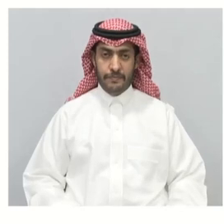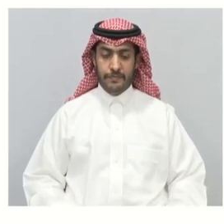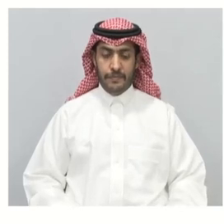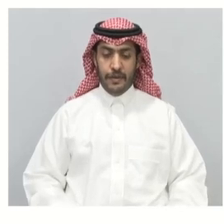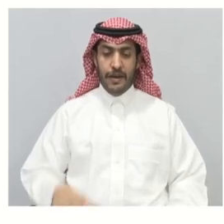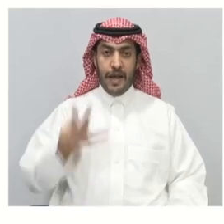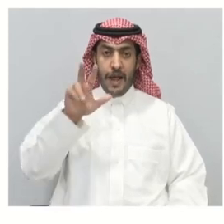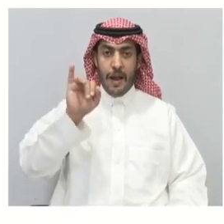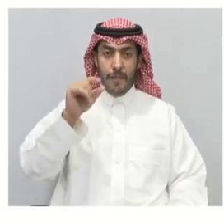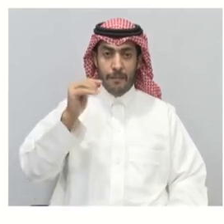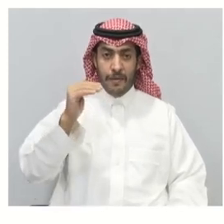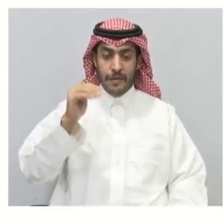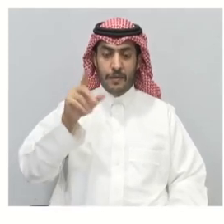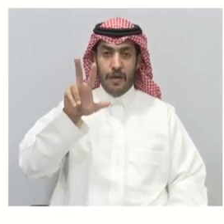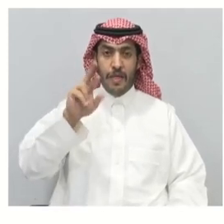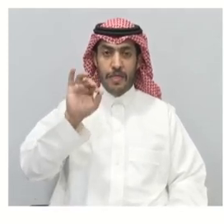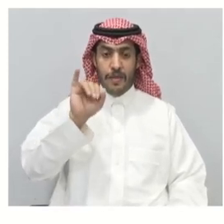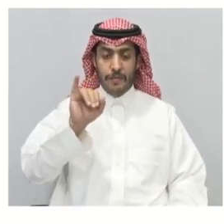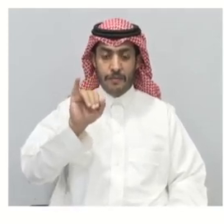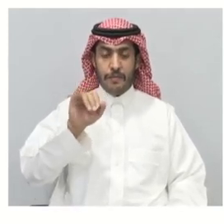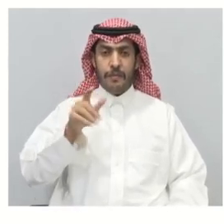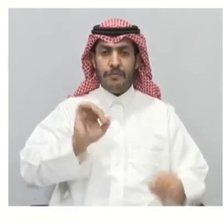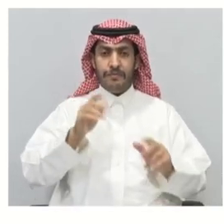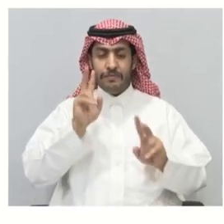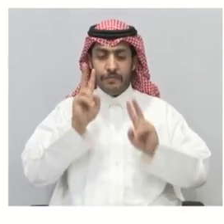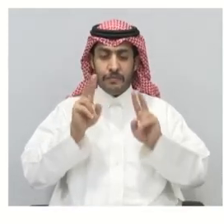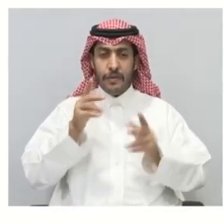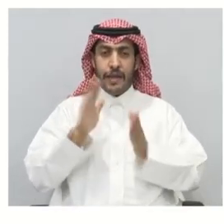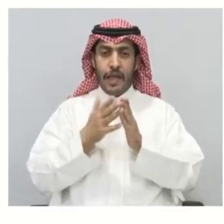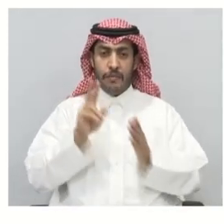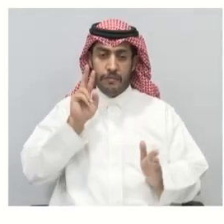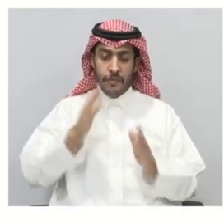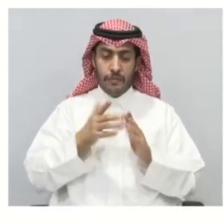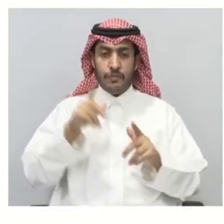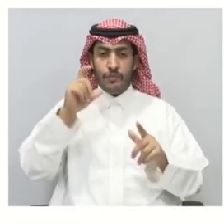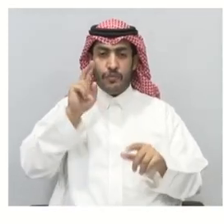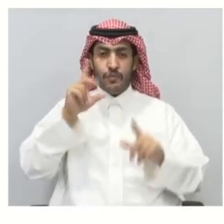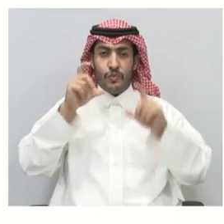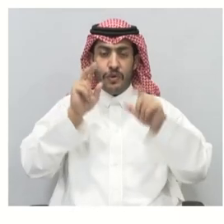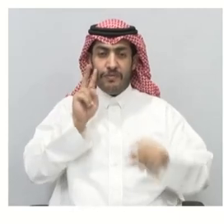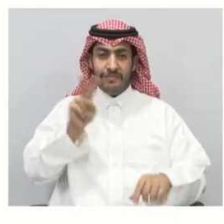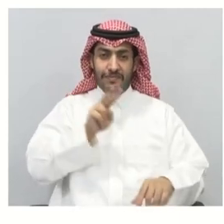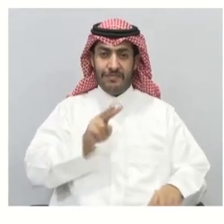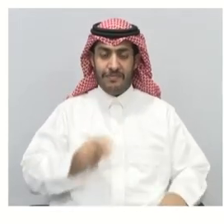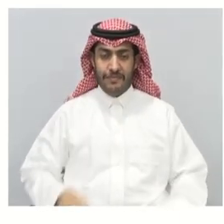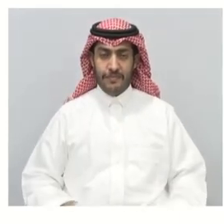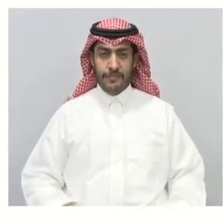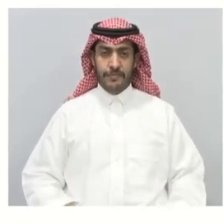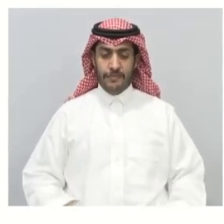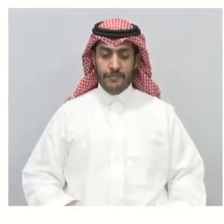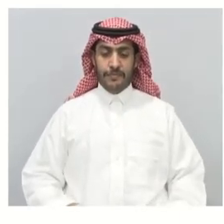المدح والذم التهيئه بامكانك ايضا النظر الى الكتاب انظر الى هذه الصور